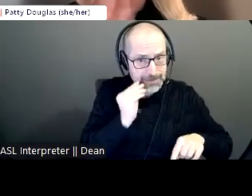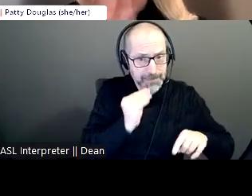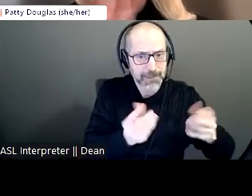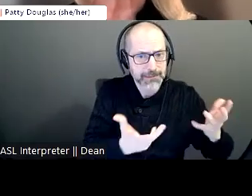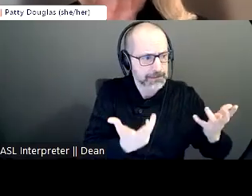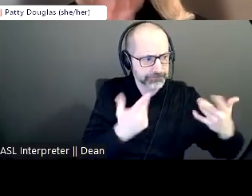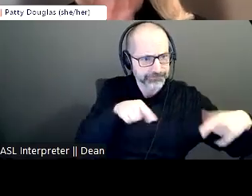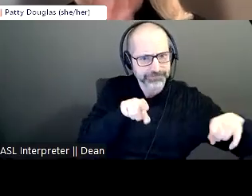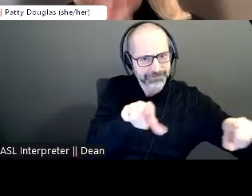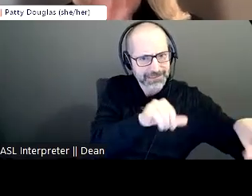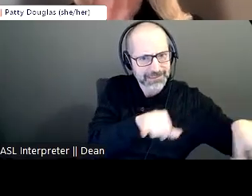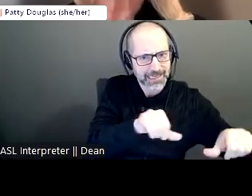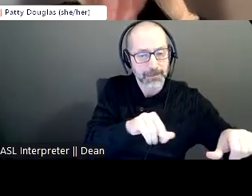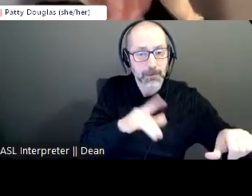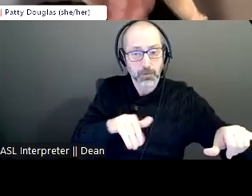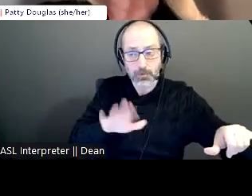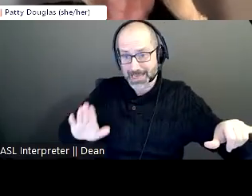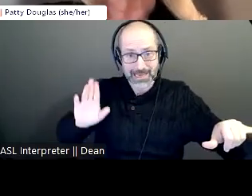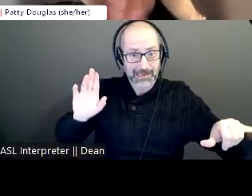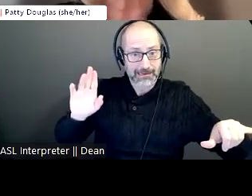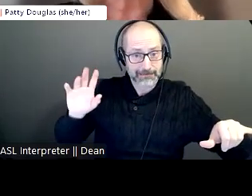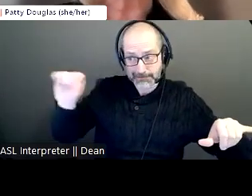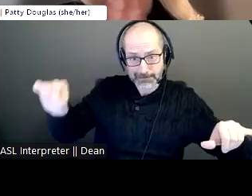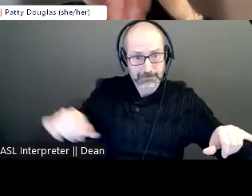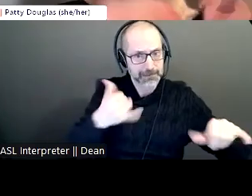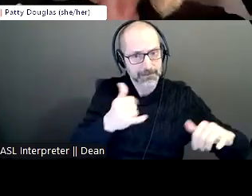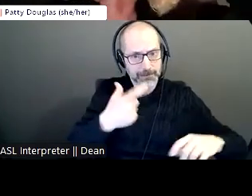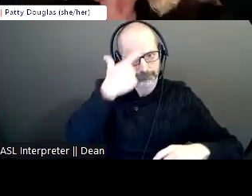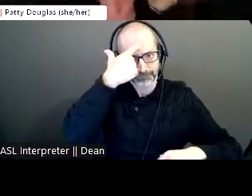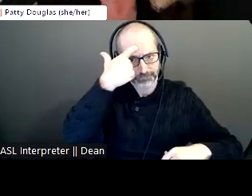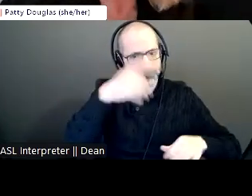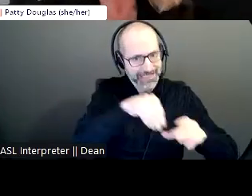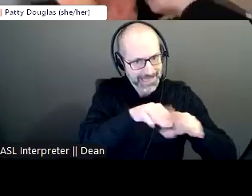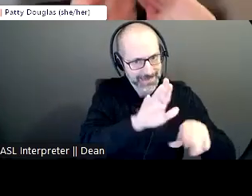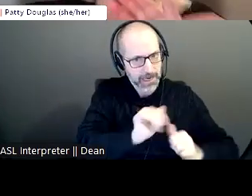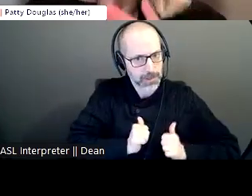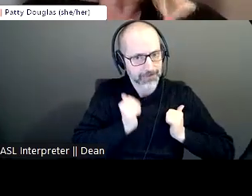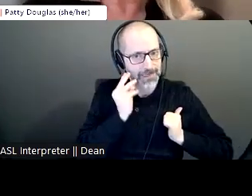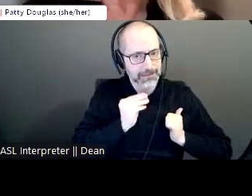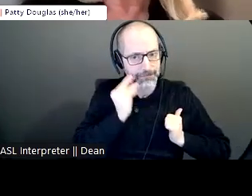est vraiment très vivante dans l'expérience vécue des personnes.